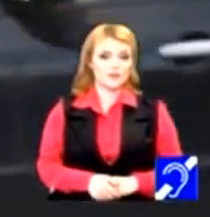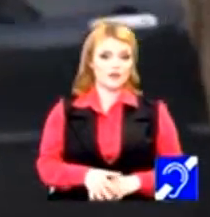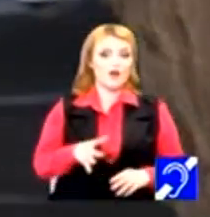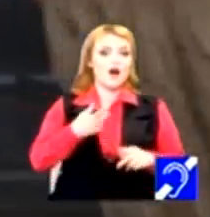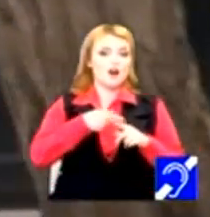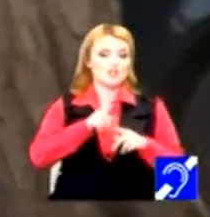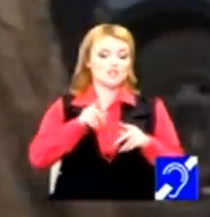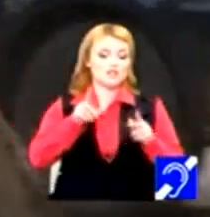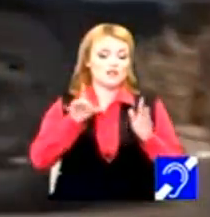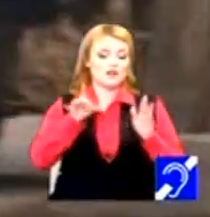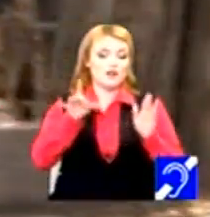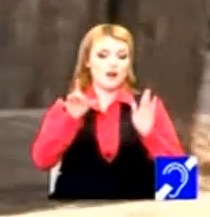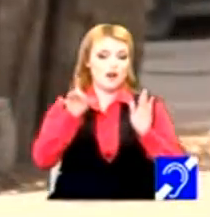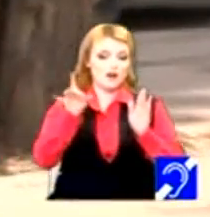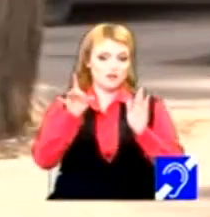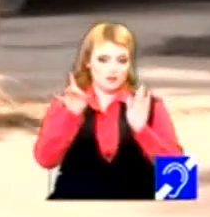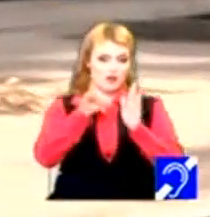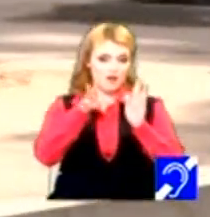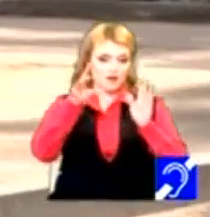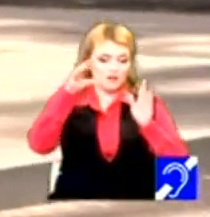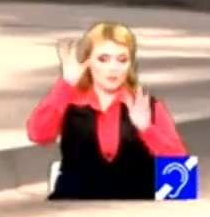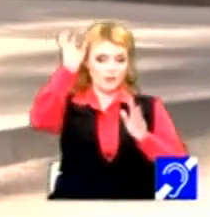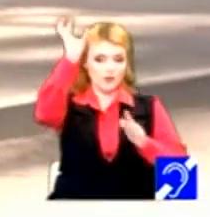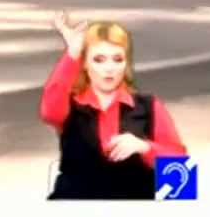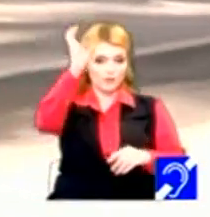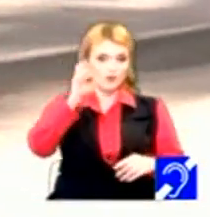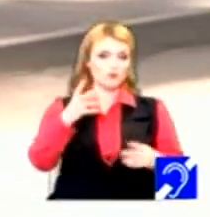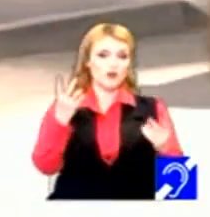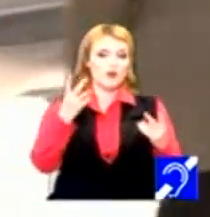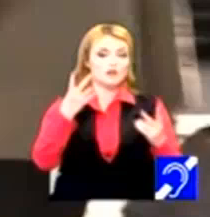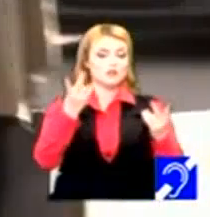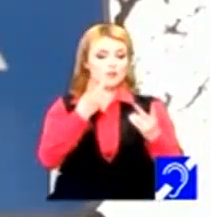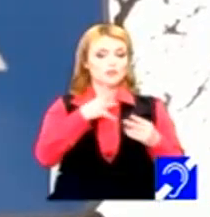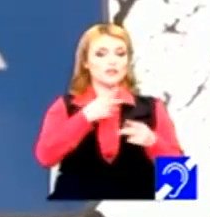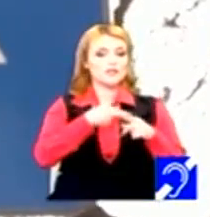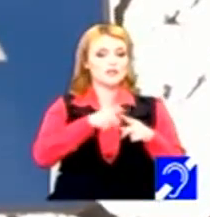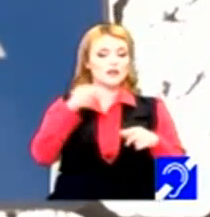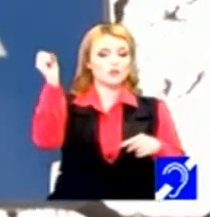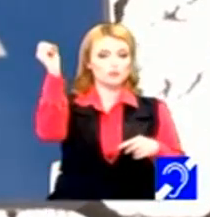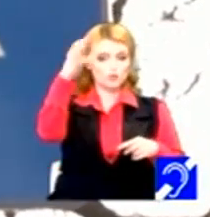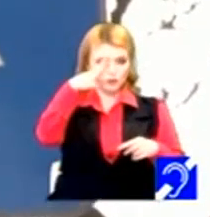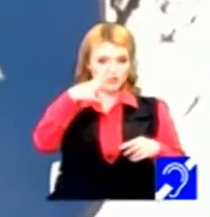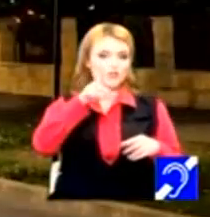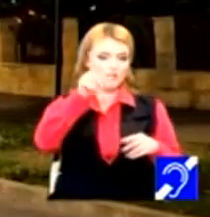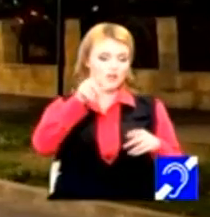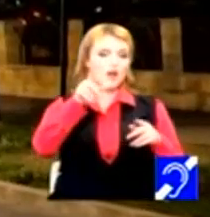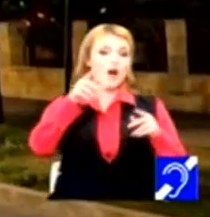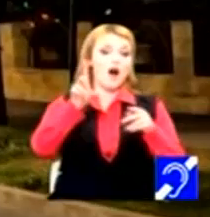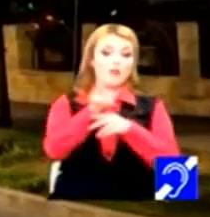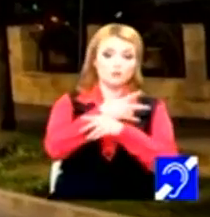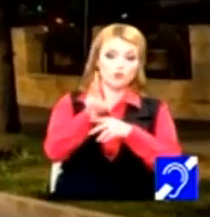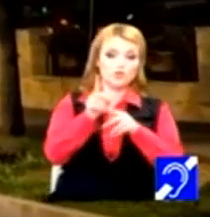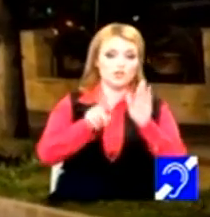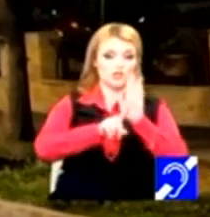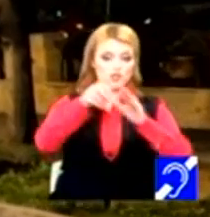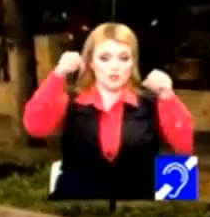fost folosită de municipalitate și în cazul trecerilor de pieton. Mai exact, pe timp de noapte, acestea sunt supra-iluminate pentru ca pietonii să poată fi văzuți din